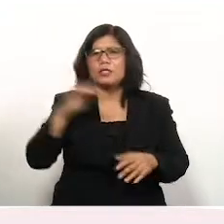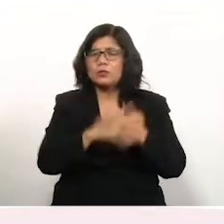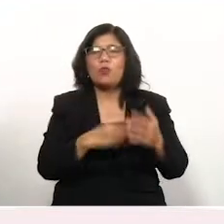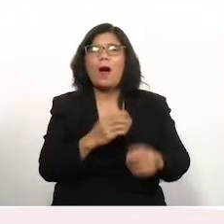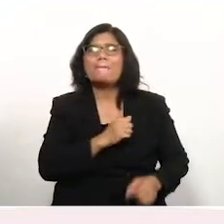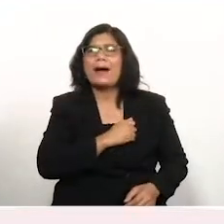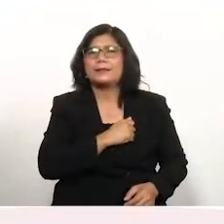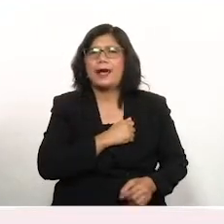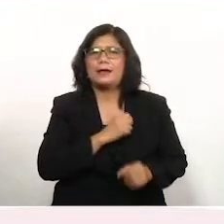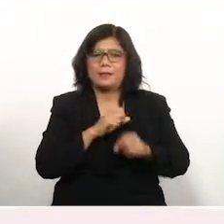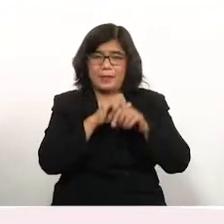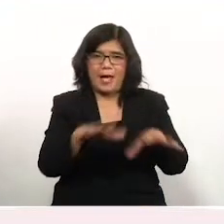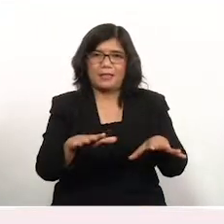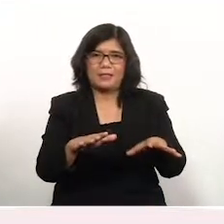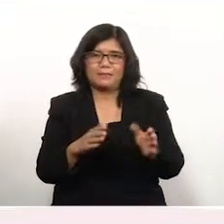klik